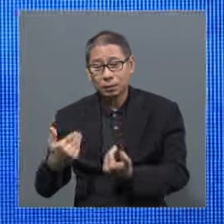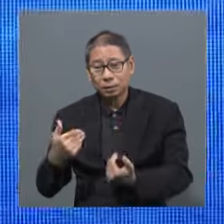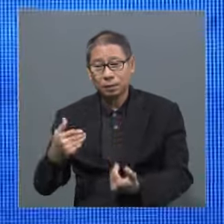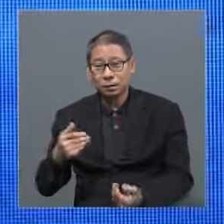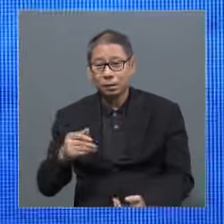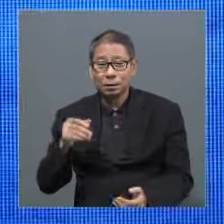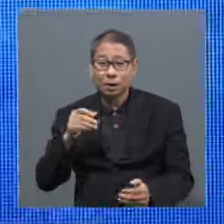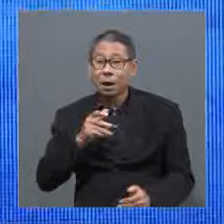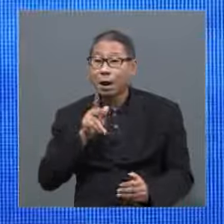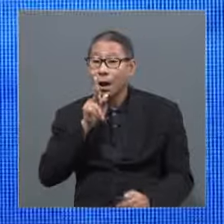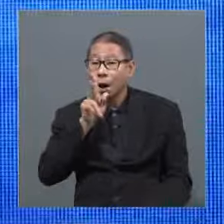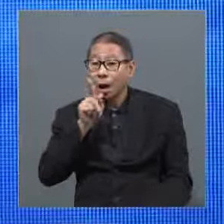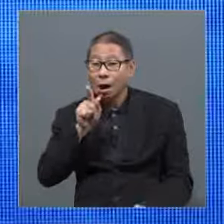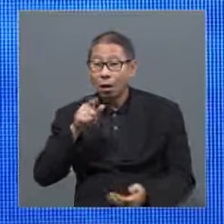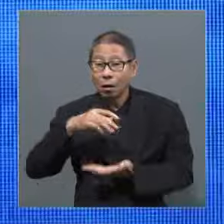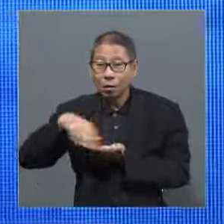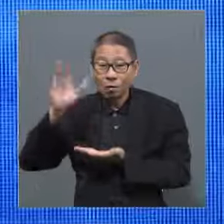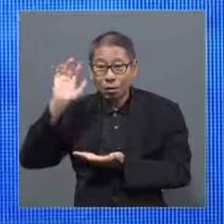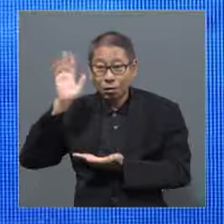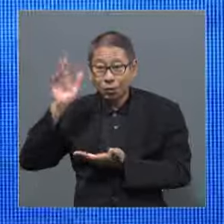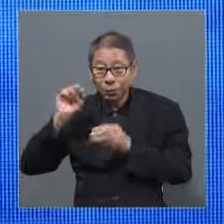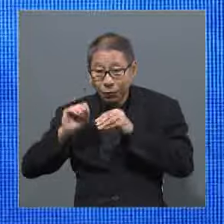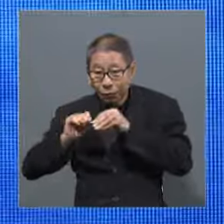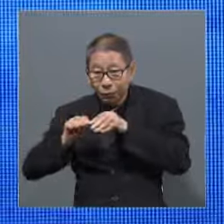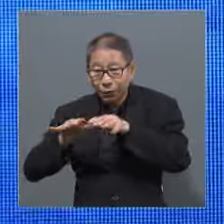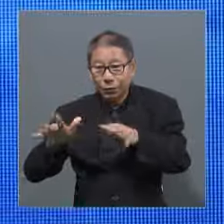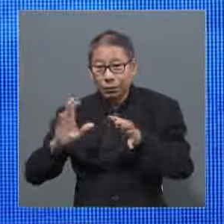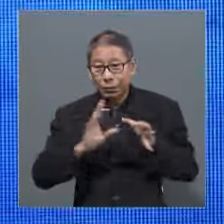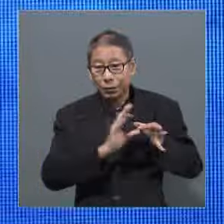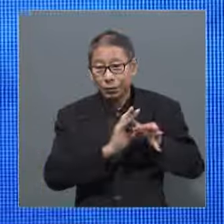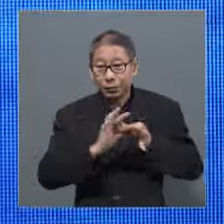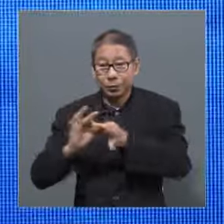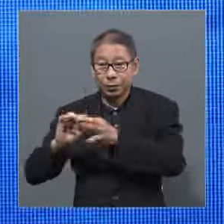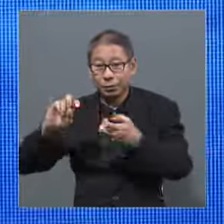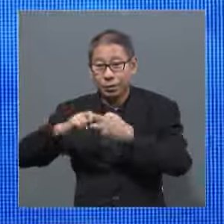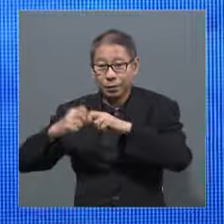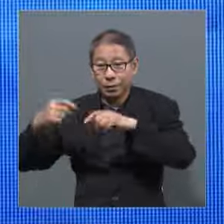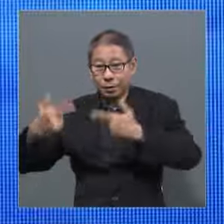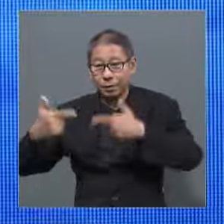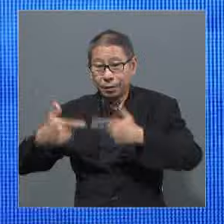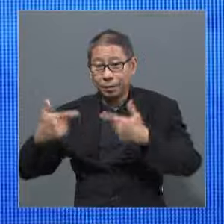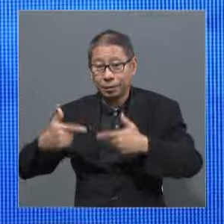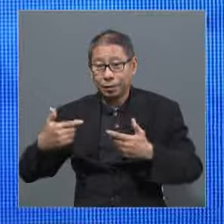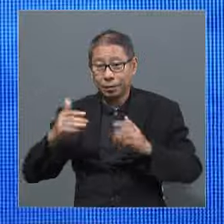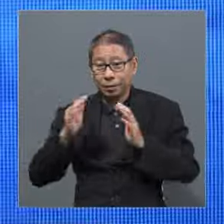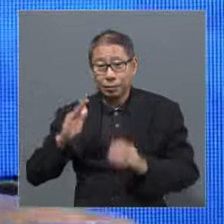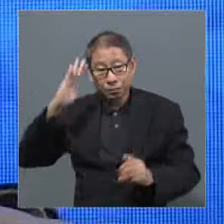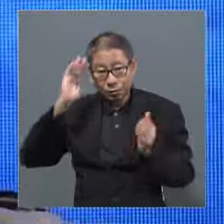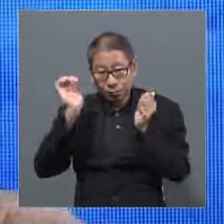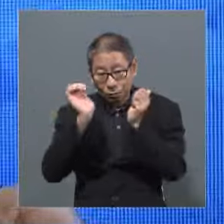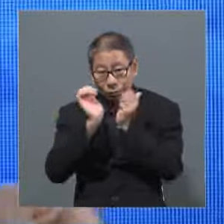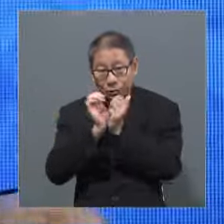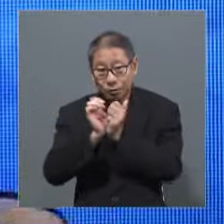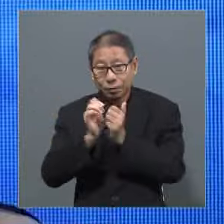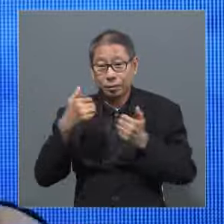ที่ปรากฏเป็นข่าวต่อสาธารณะที่เกี่ยวข้องกับความขัดแย้งในเรื่องคดีของบุคลากรภายในสำนักงา